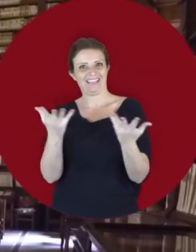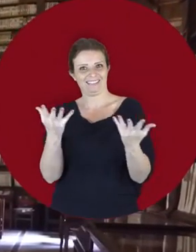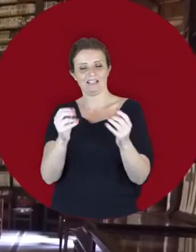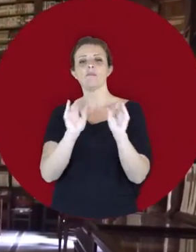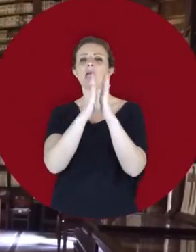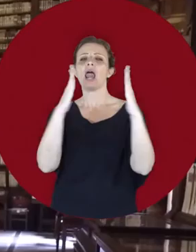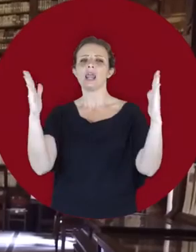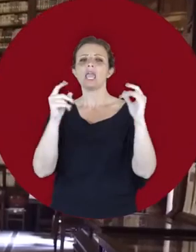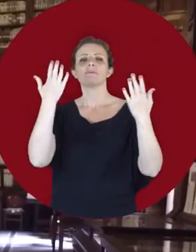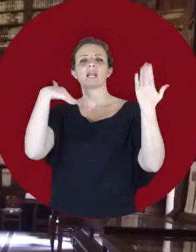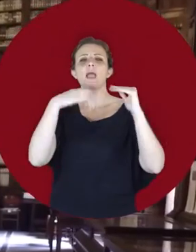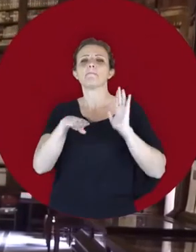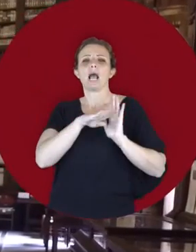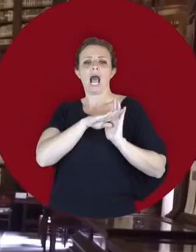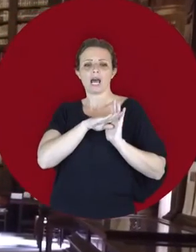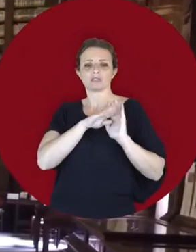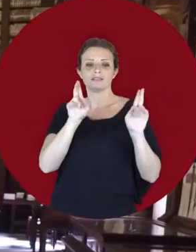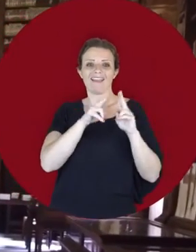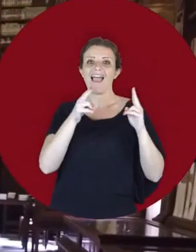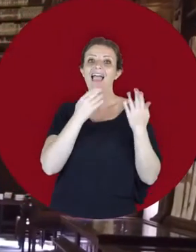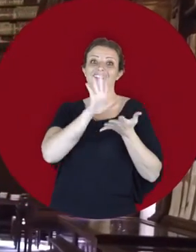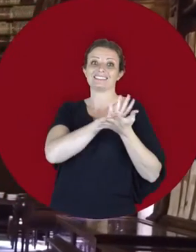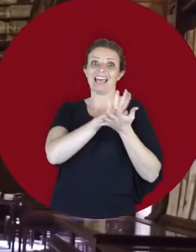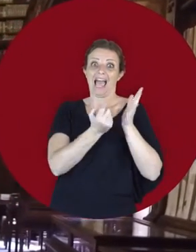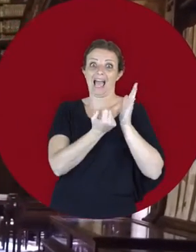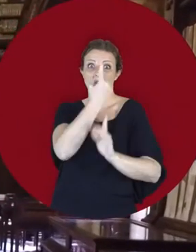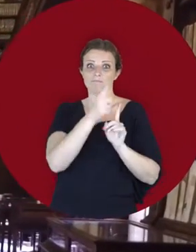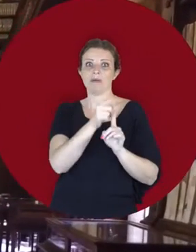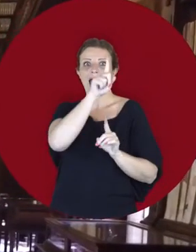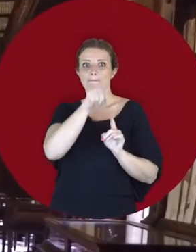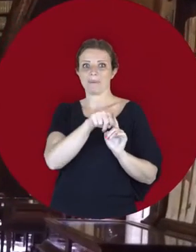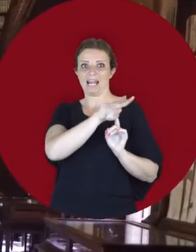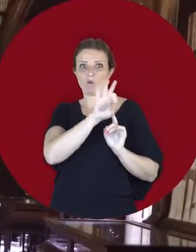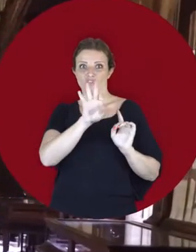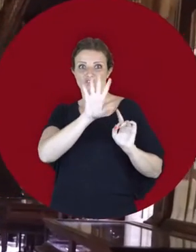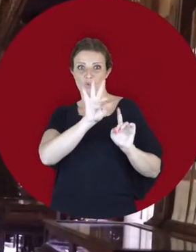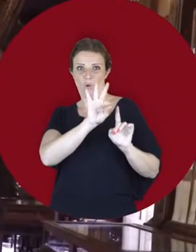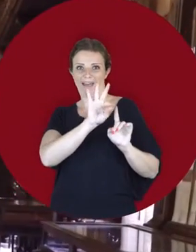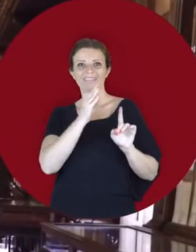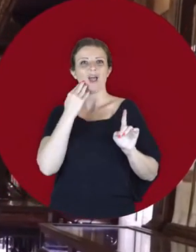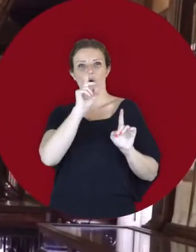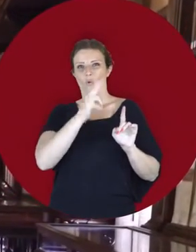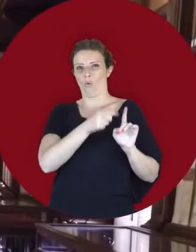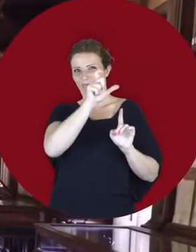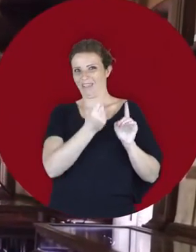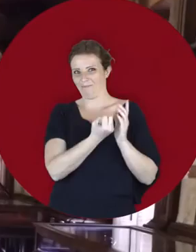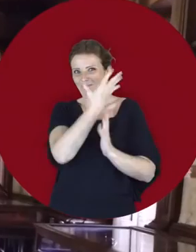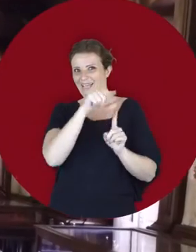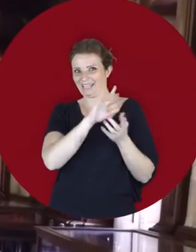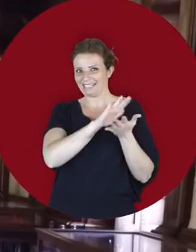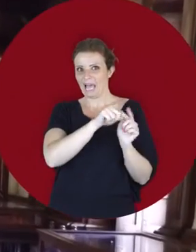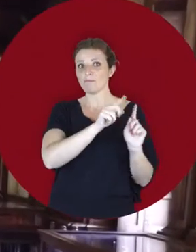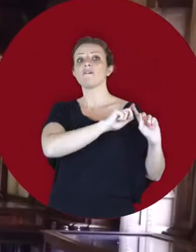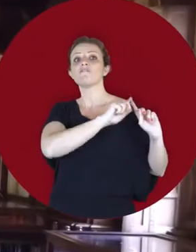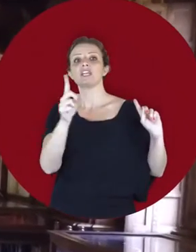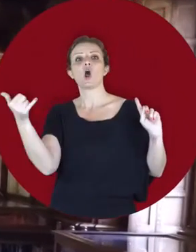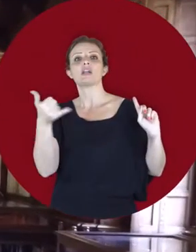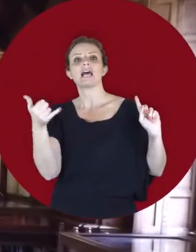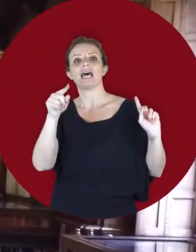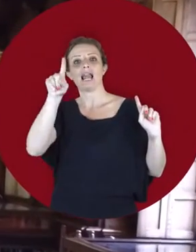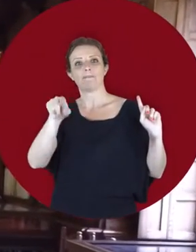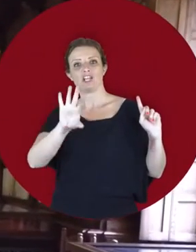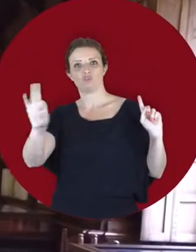che vanno dalla scoperta della stampa con Gutenberg, quindi 1450, fino al Natale